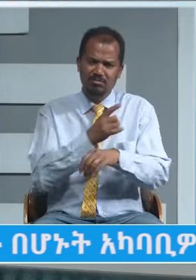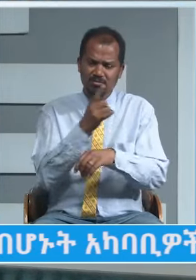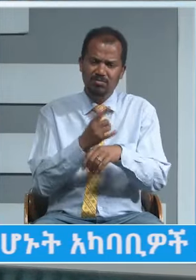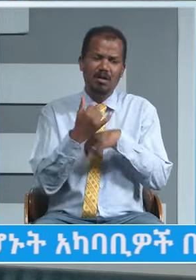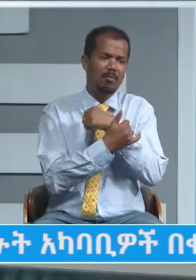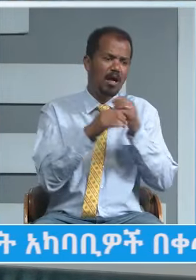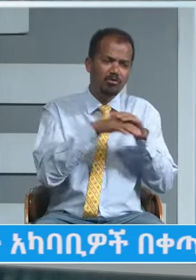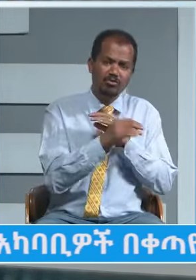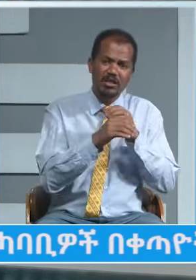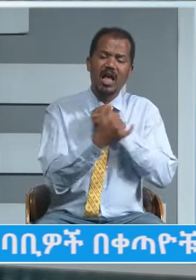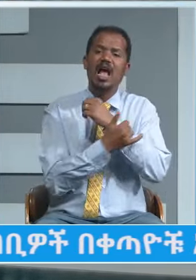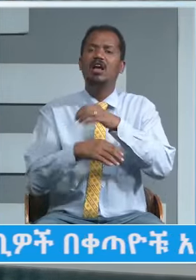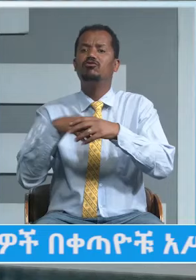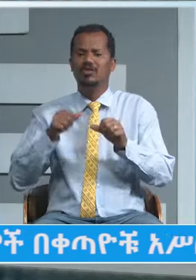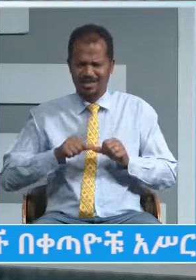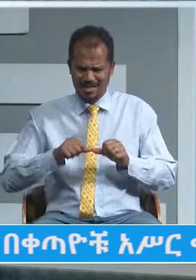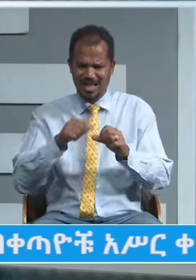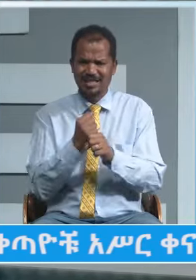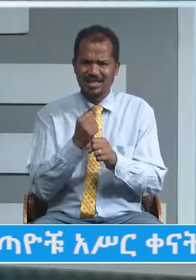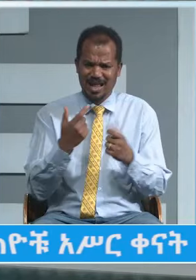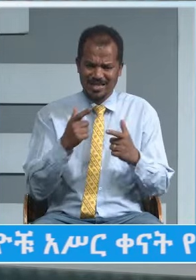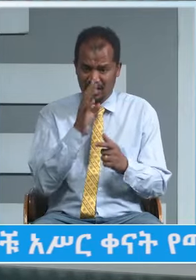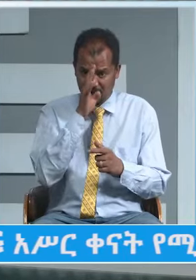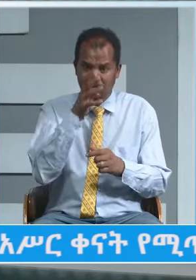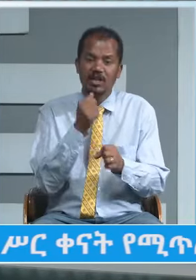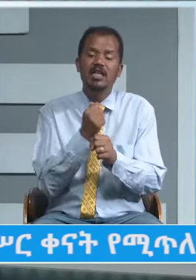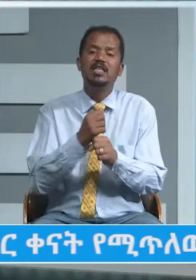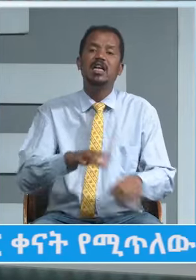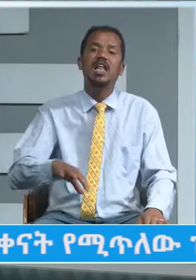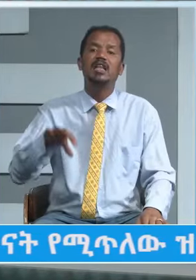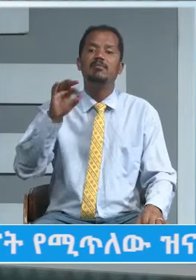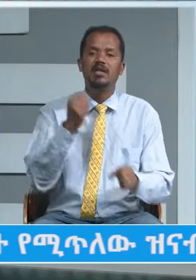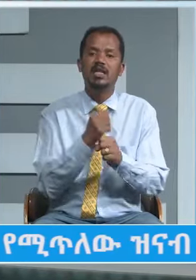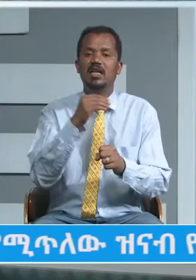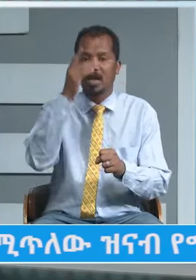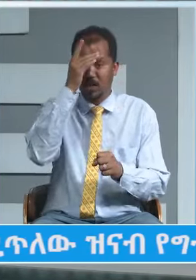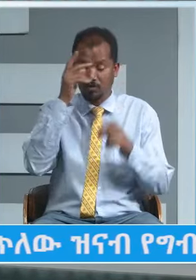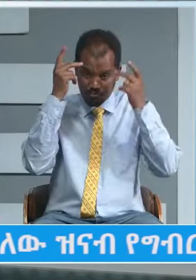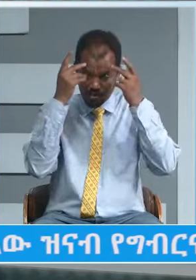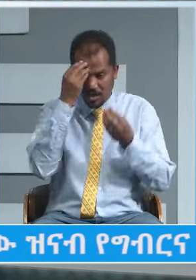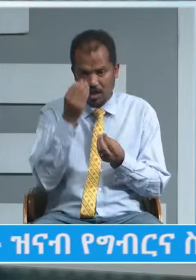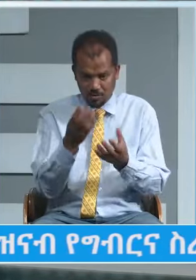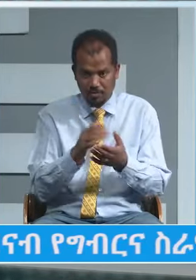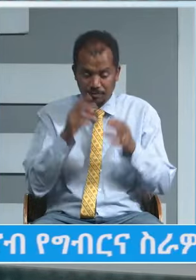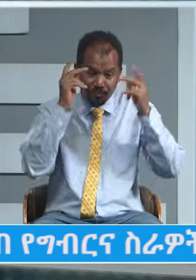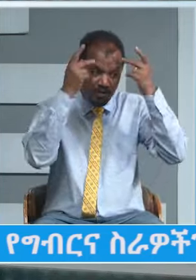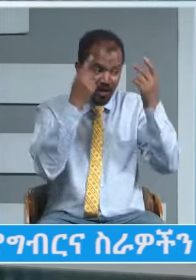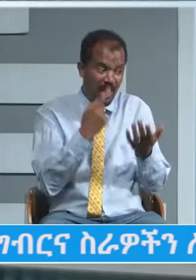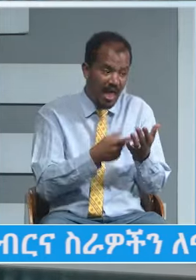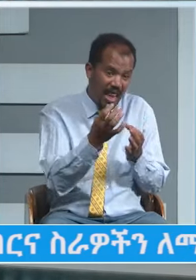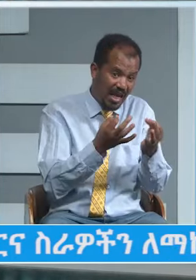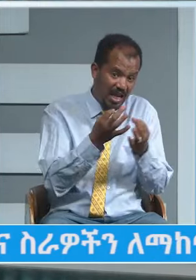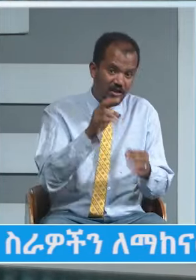ዜጎች በሀገር ውስጥና ከሀገር ውጭ ዘላቂ የሥራ ዕድልን ለመፍጠር እየሰራ እንደሚገኝ የሥራና ክህሎት ሚኒስቴር አስታውቋል። ሚኒስቴሩ